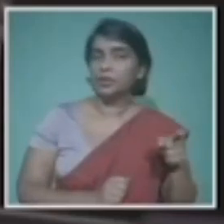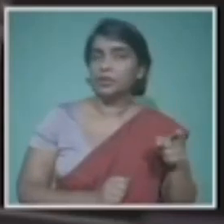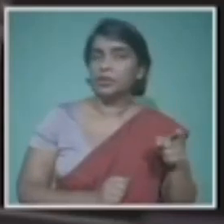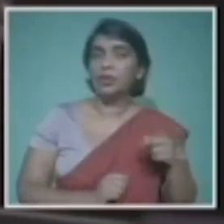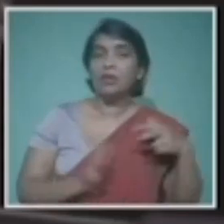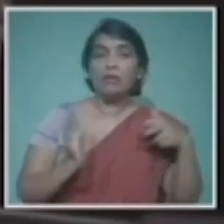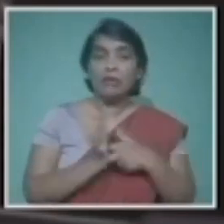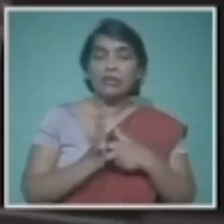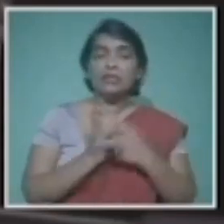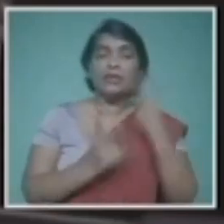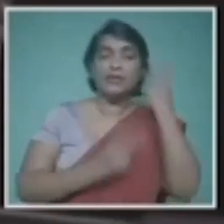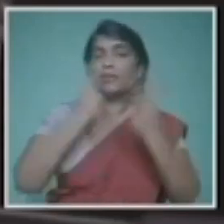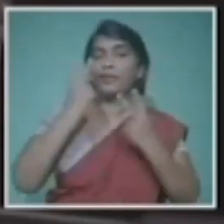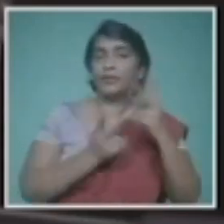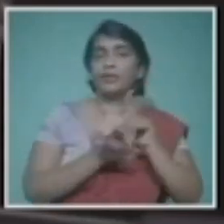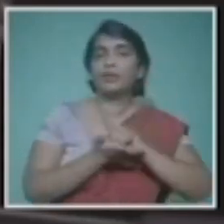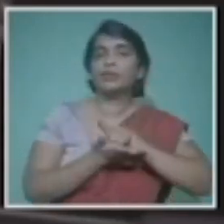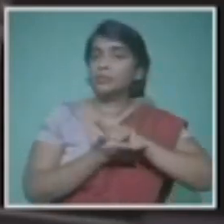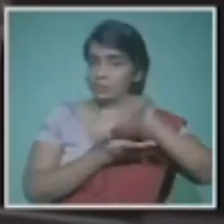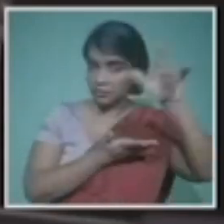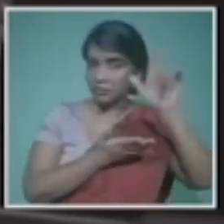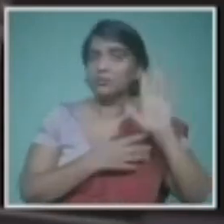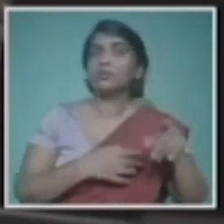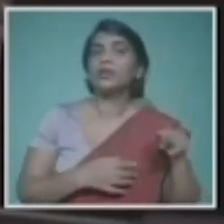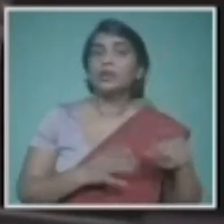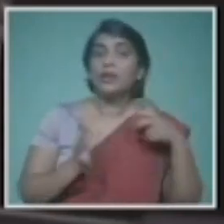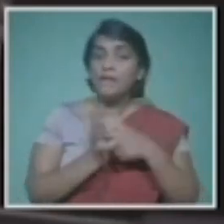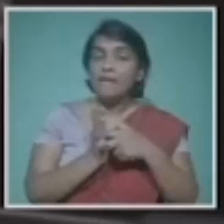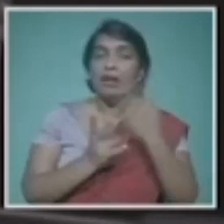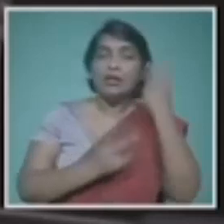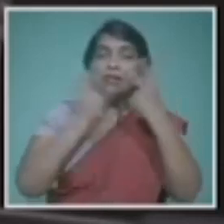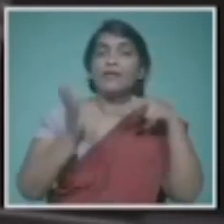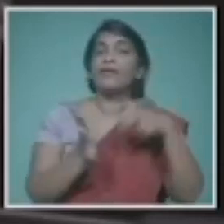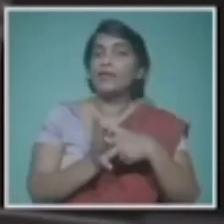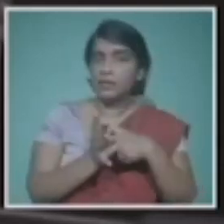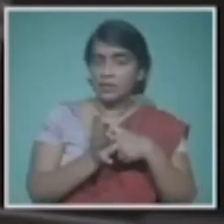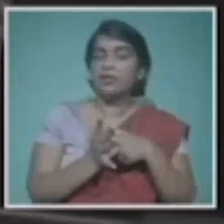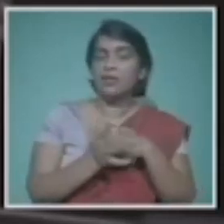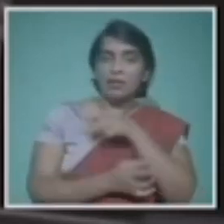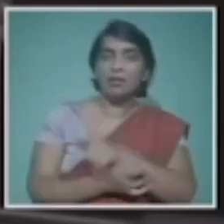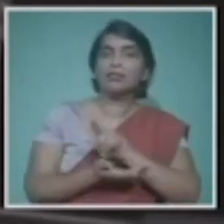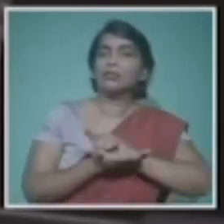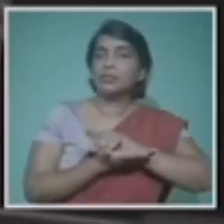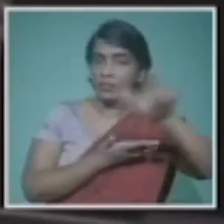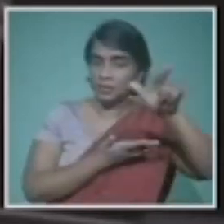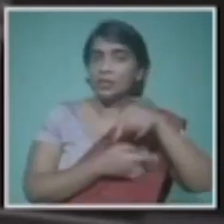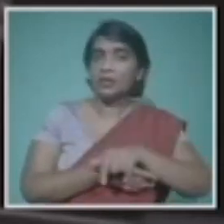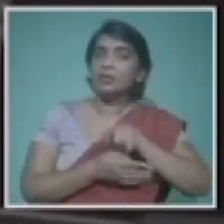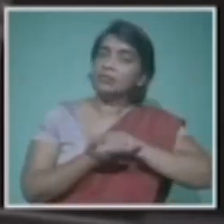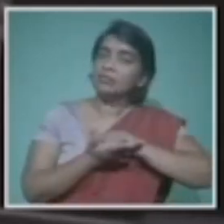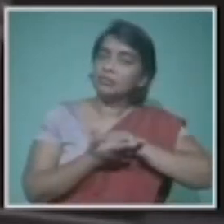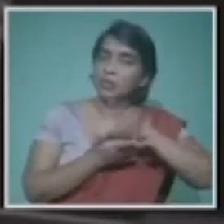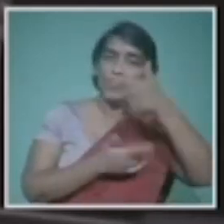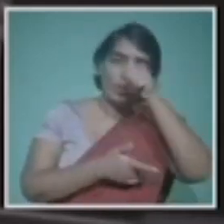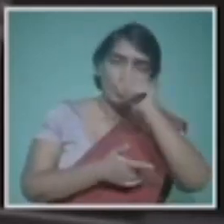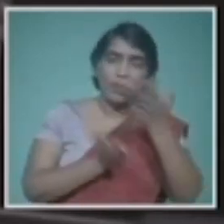වීසා හරහා යන්නේ කියලා එතුමා ඒ ප්‍රශ්නේ හරහාම ඉදිරිපත් කරලා තිබුණා. විසිට වීසා හරහා, ඒ කියන්නේ සංචාරක වීසා මගින් ගුවන් තොටුපළෙන් හරි, එහෙම නැත්නම්